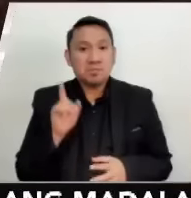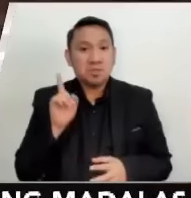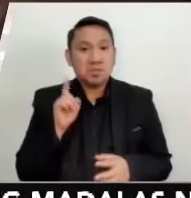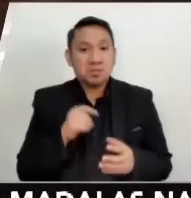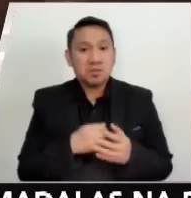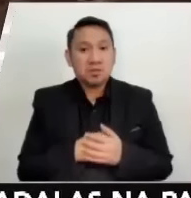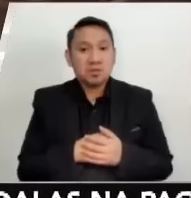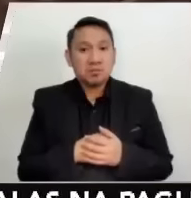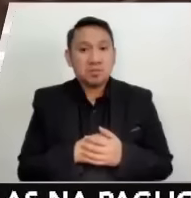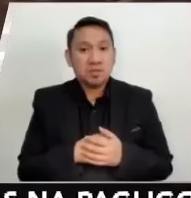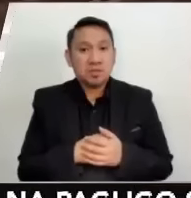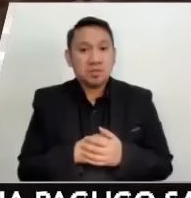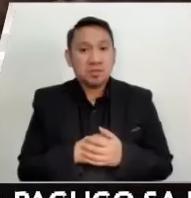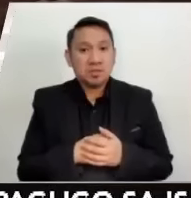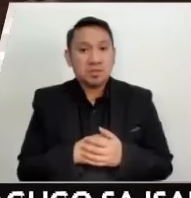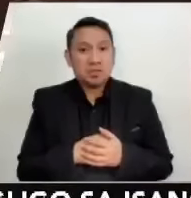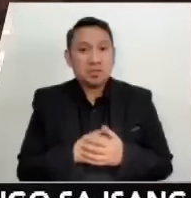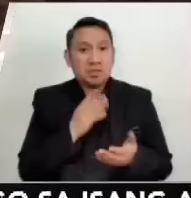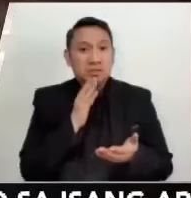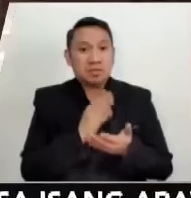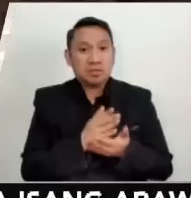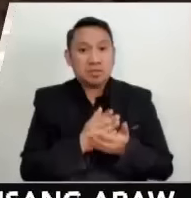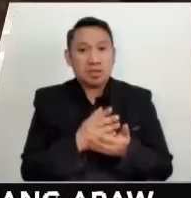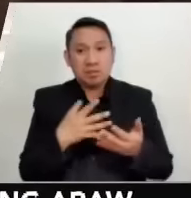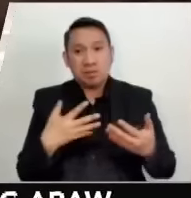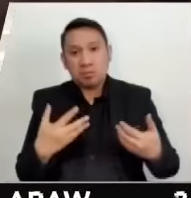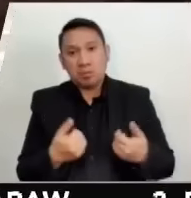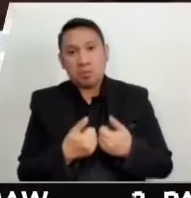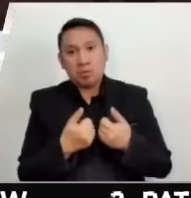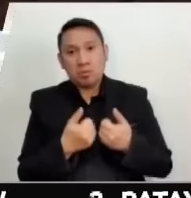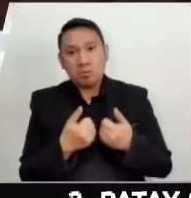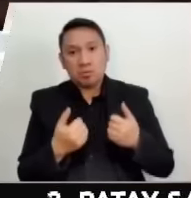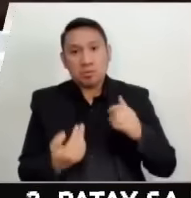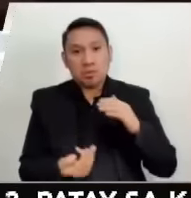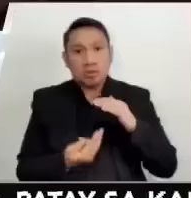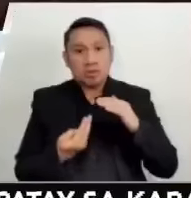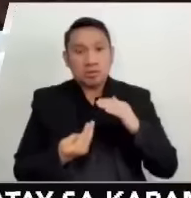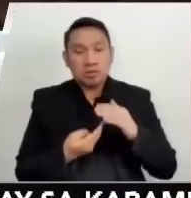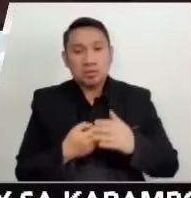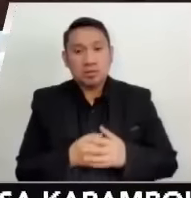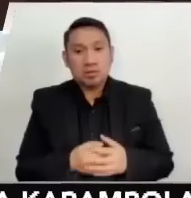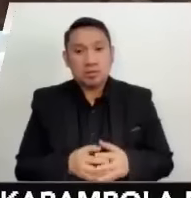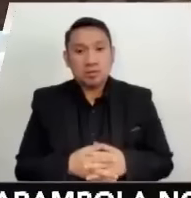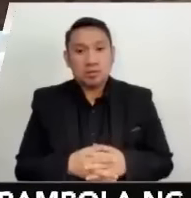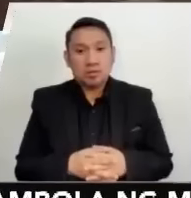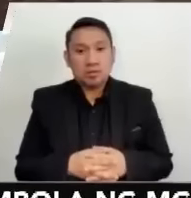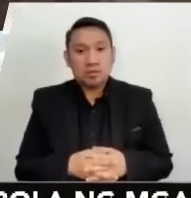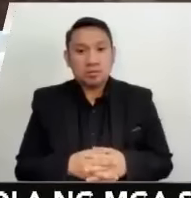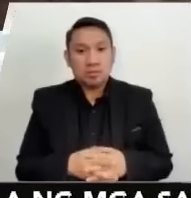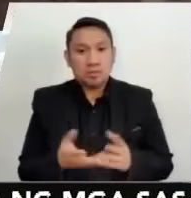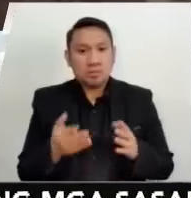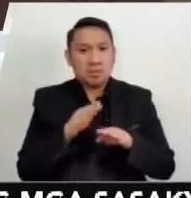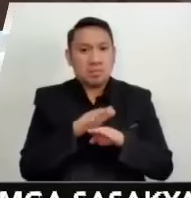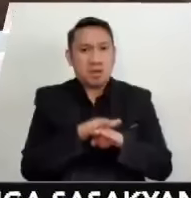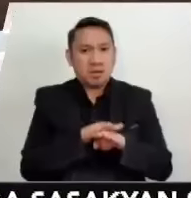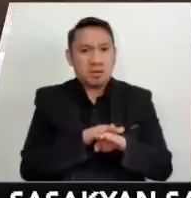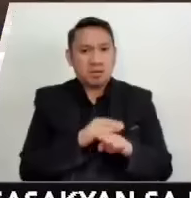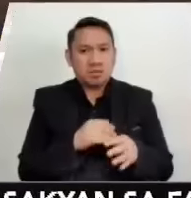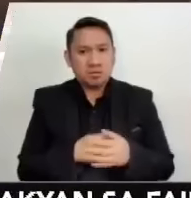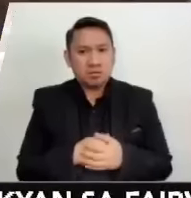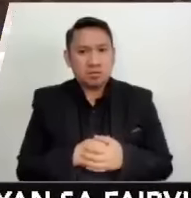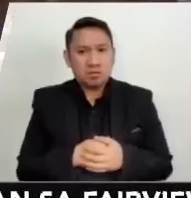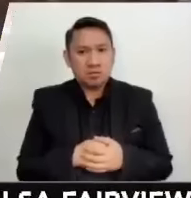ilalim nion pumasok na yung ano ano ba mabilis po ba yung takbo mabagal mabagal po bigla na lang po kaming sumalpak